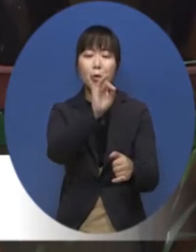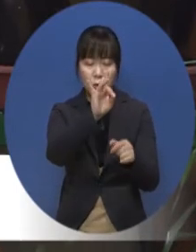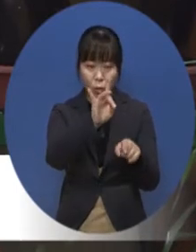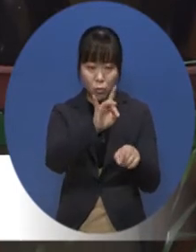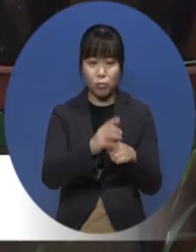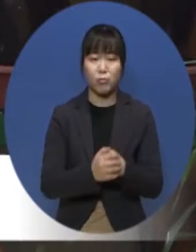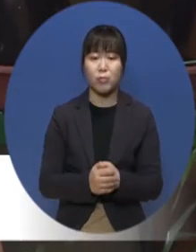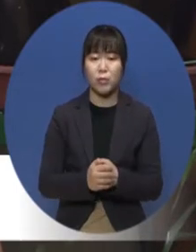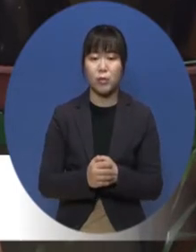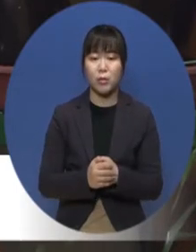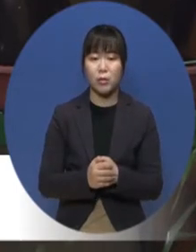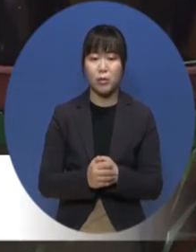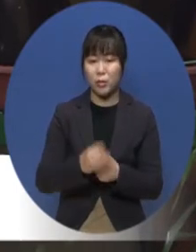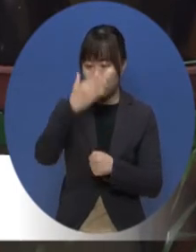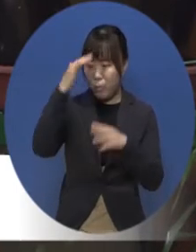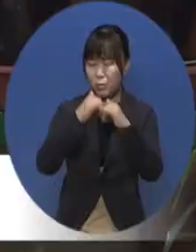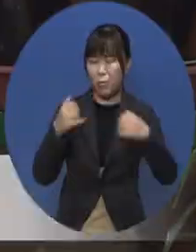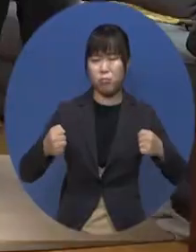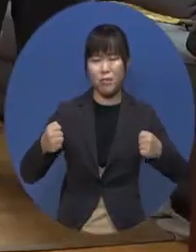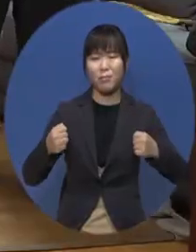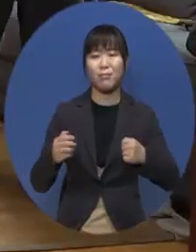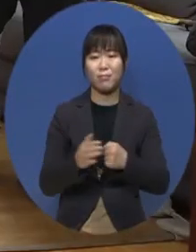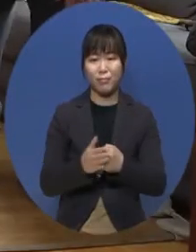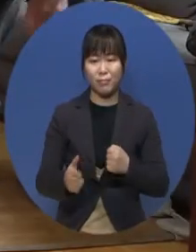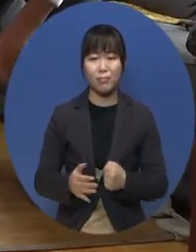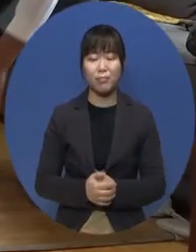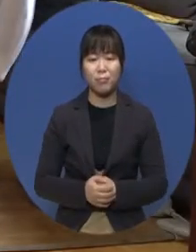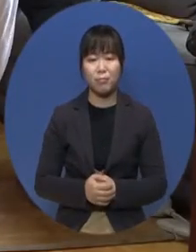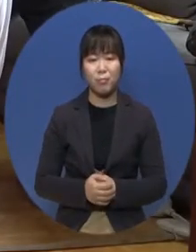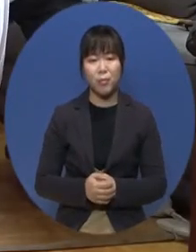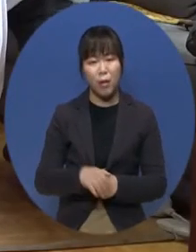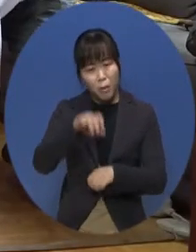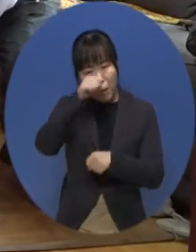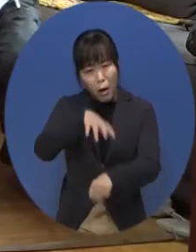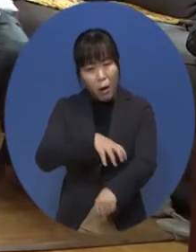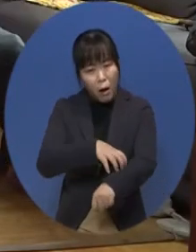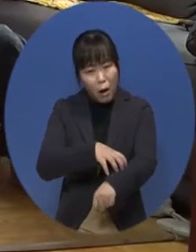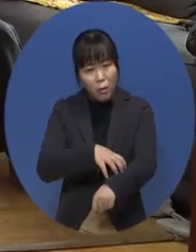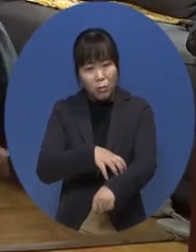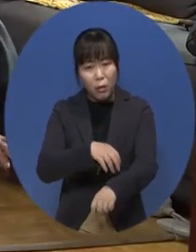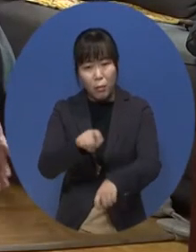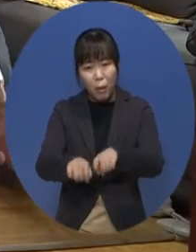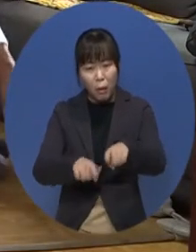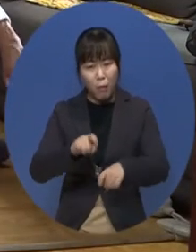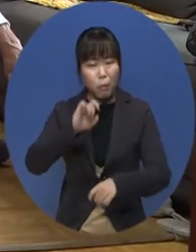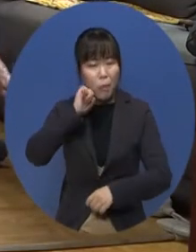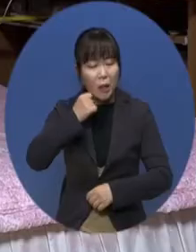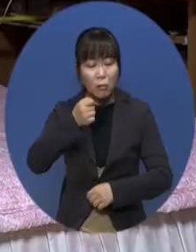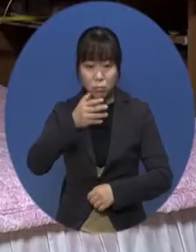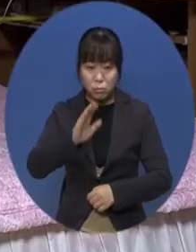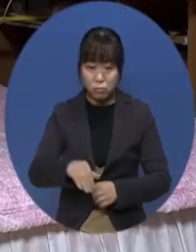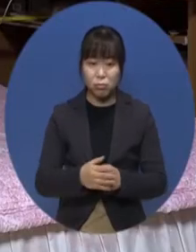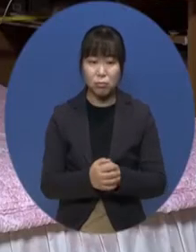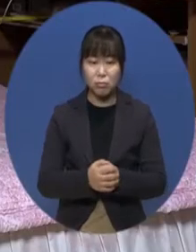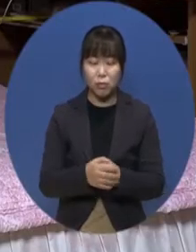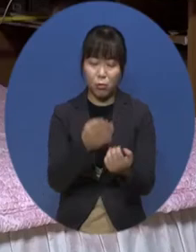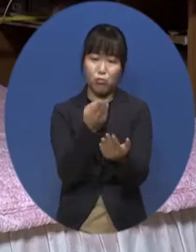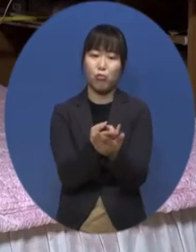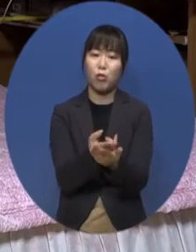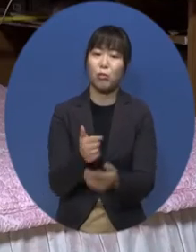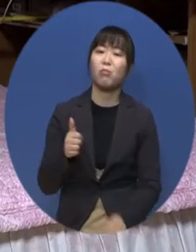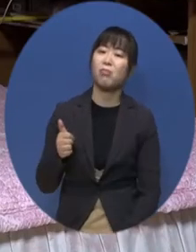거고 젊은 사람들은 멀쩡하니까. 다리가 불편하여 몸을 가누기 쉽지 않아도 침대에